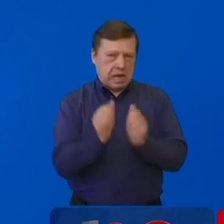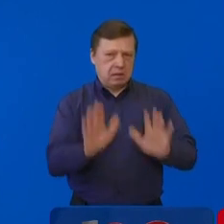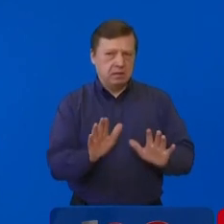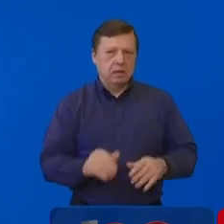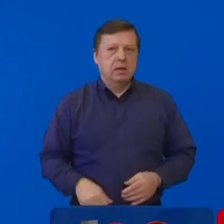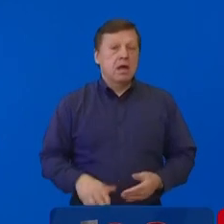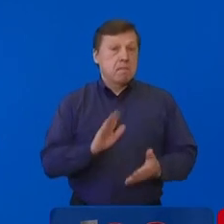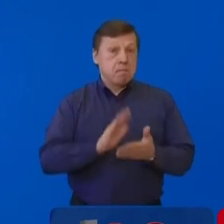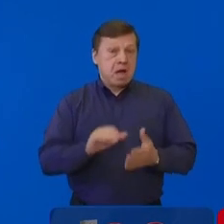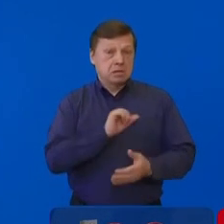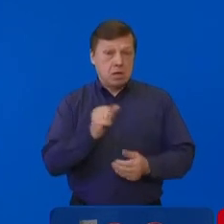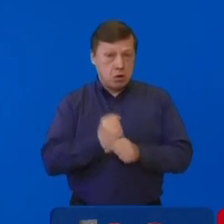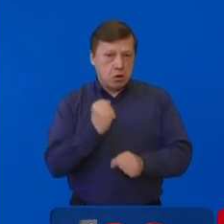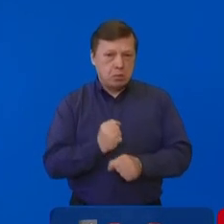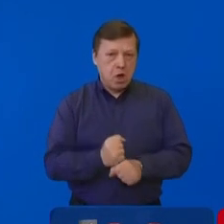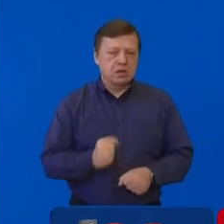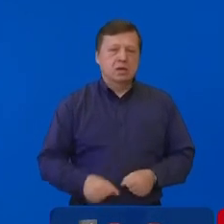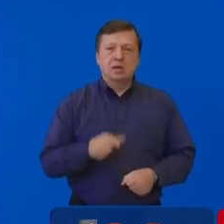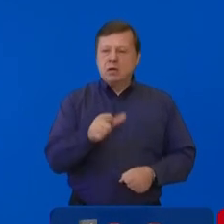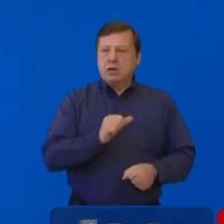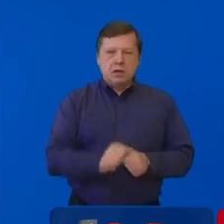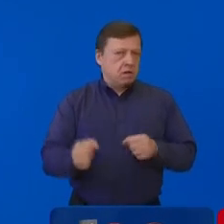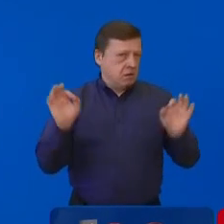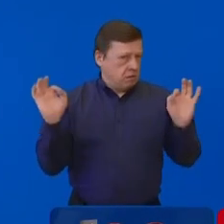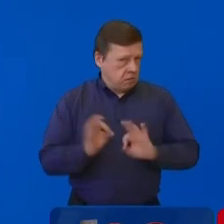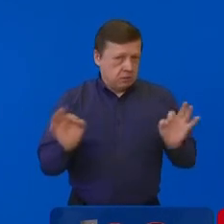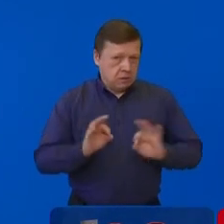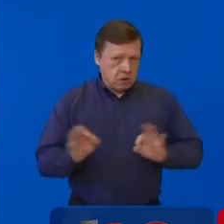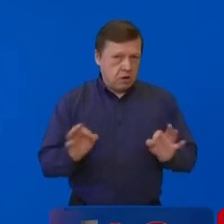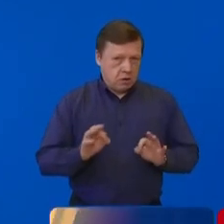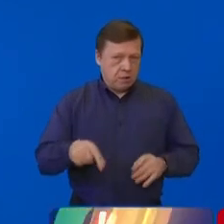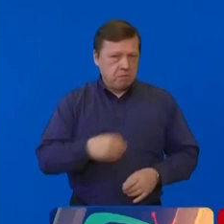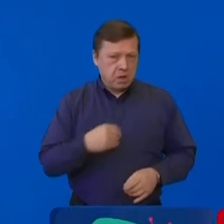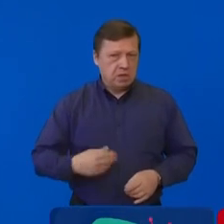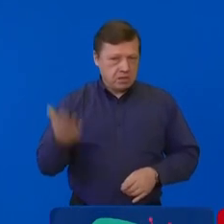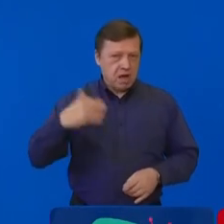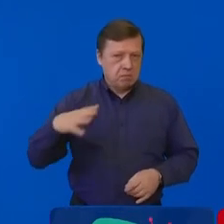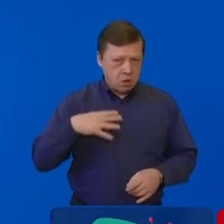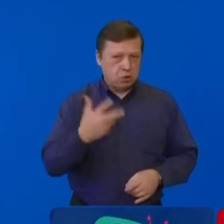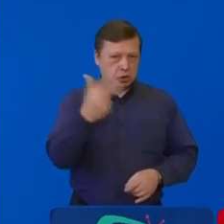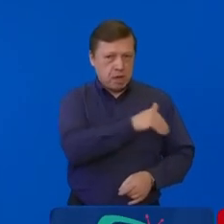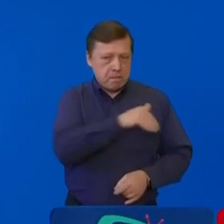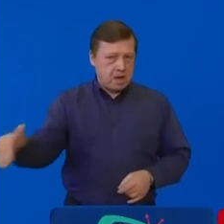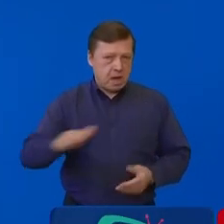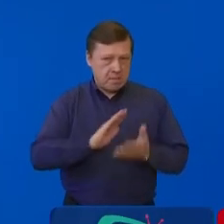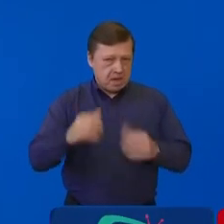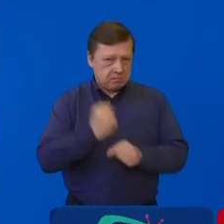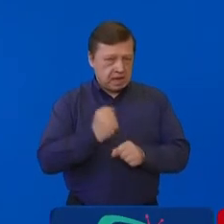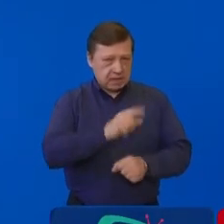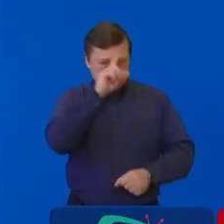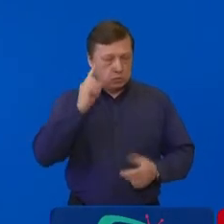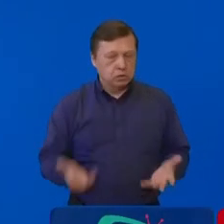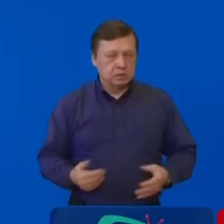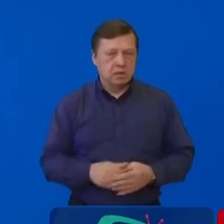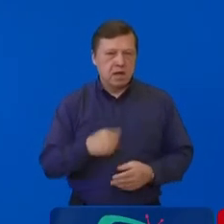Bezrobocie polskie to zmora III Rzeczypospolitej. Pamiętamy, że ono przekraczało 3 miliony. I widzimy